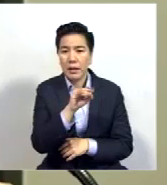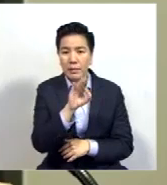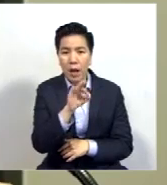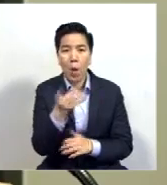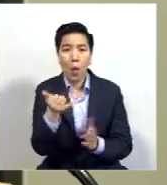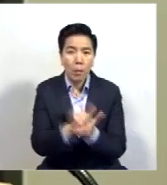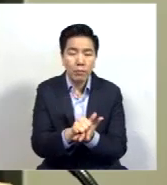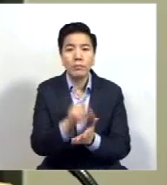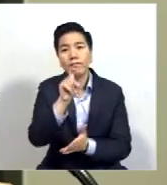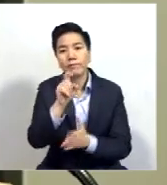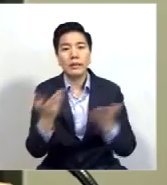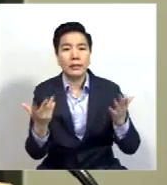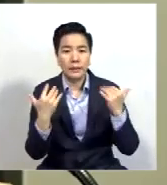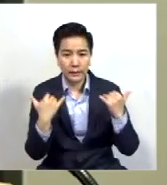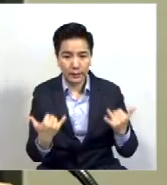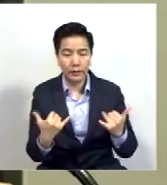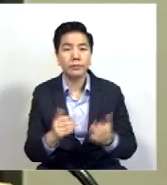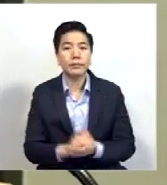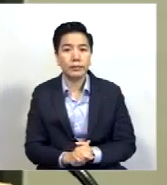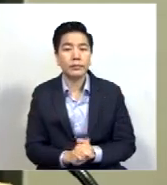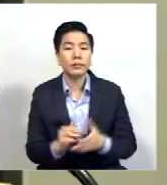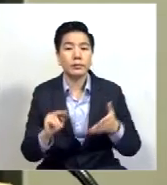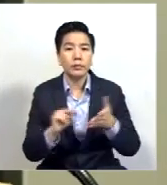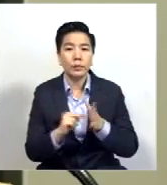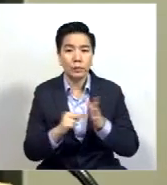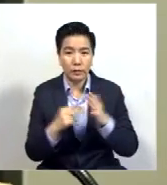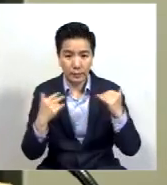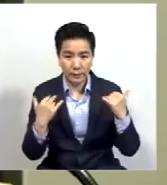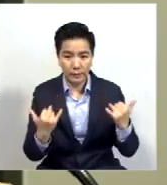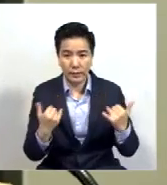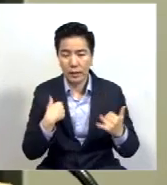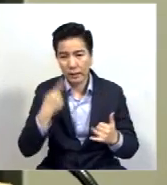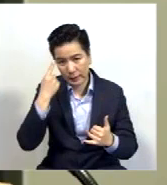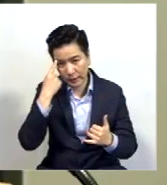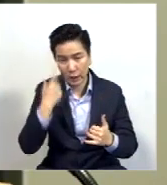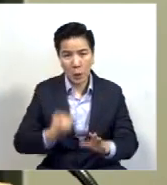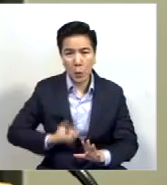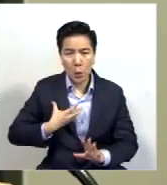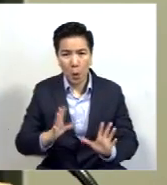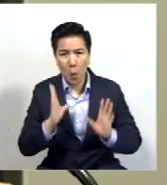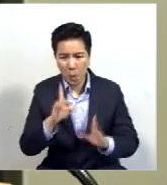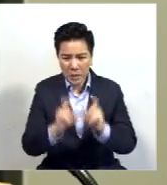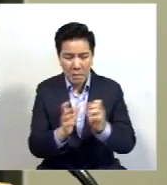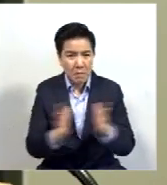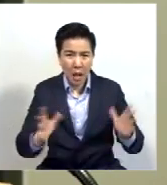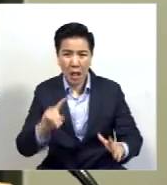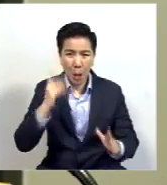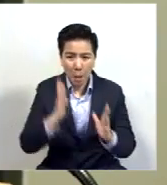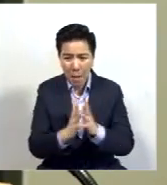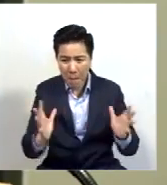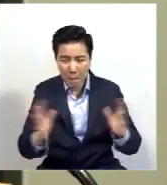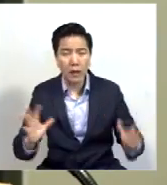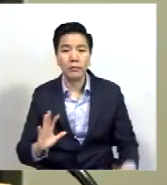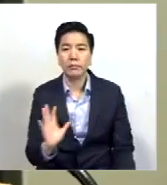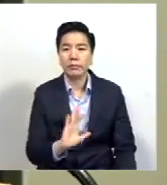ยังเสียชีวิตเลยถูกไหมครับนะฮะเพราะฉะนั้นจริงๆแล้วเนี่ยเราอย่าเพิ่งไปแตกตื่นว่าทำไมคนเสียชีวิตตอนแรกๆเนี่ยทำไมเยอะแยะอ